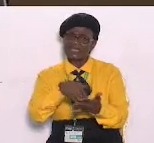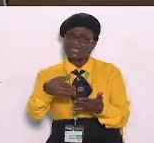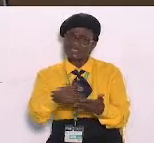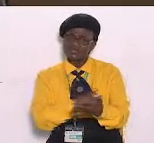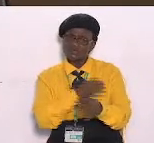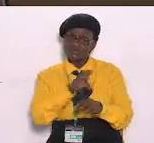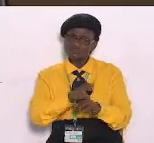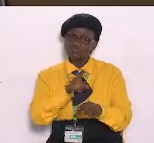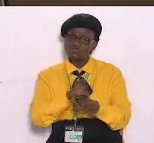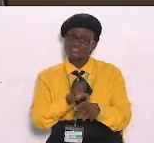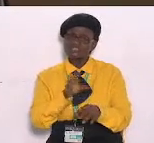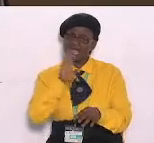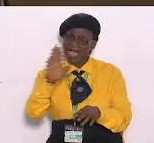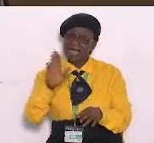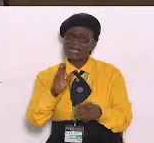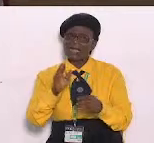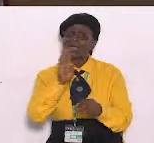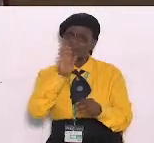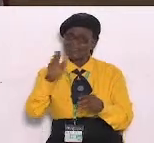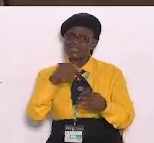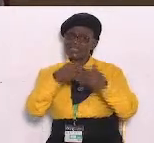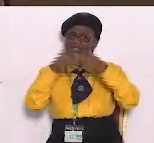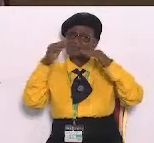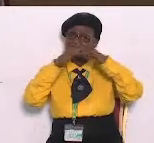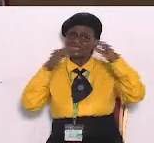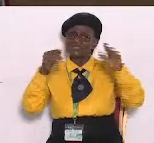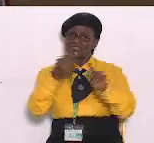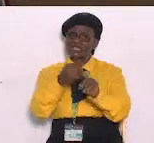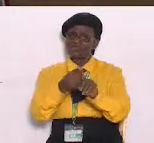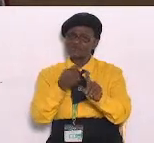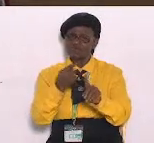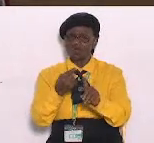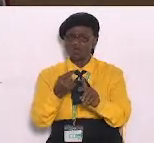encore les nouvelles églises seront